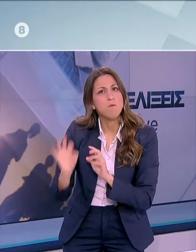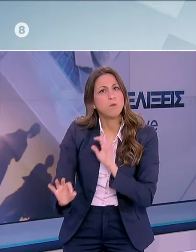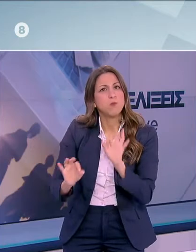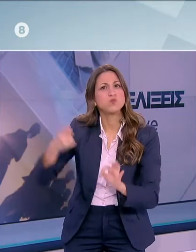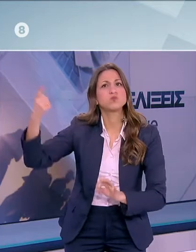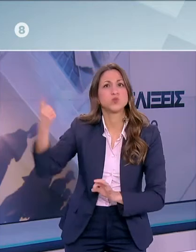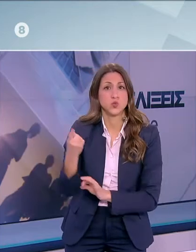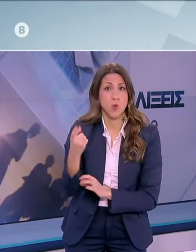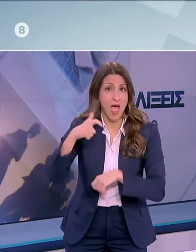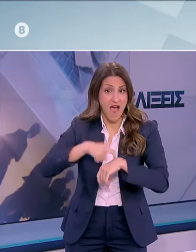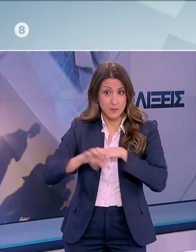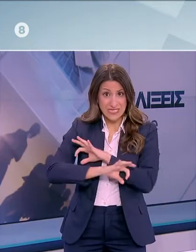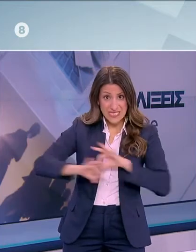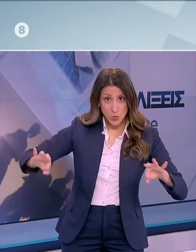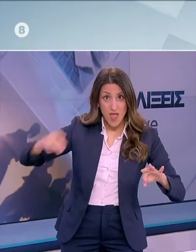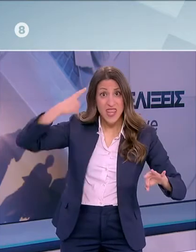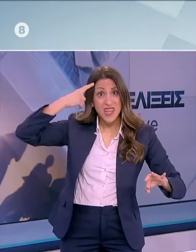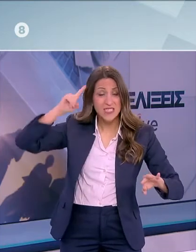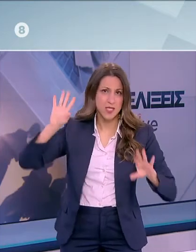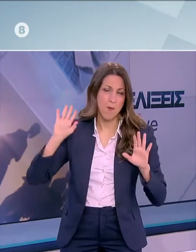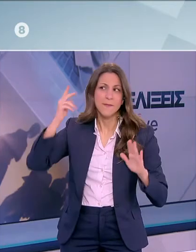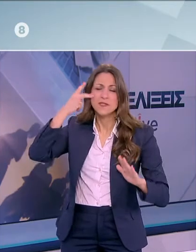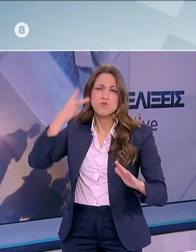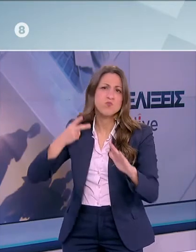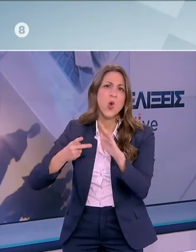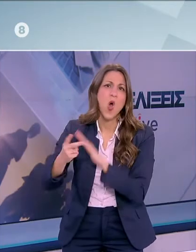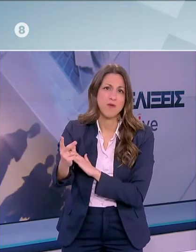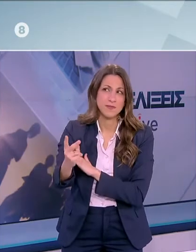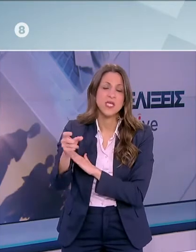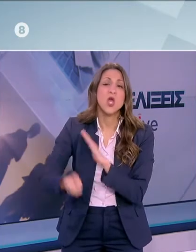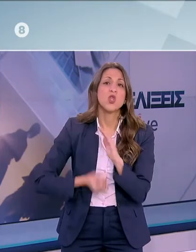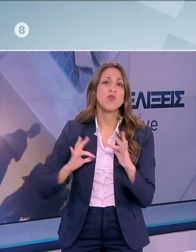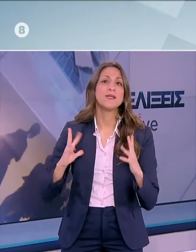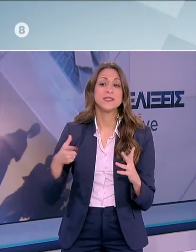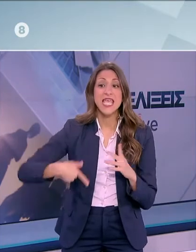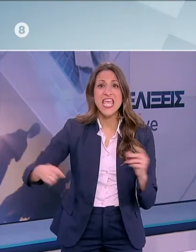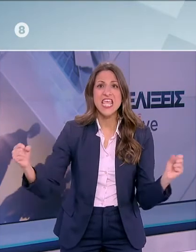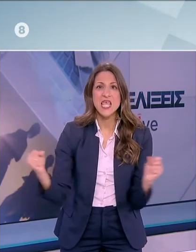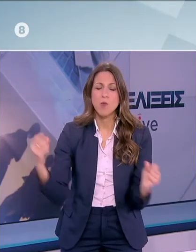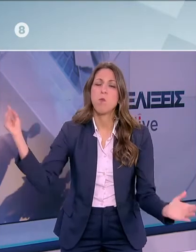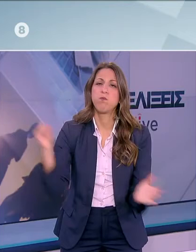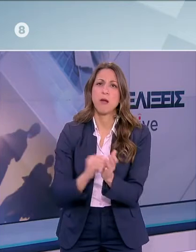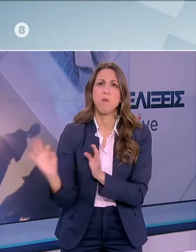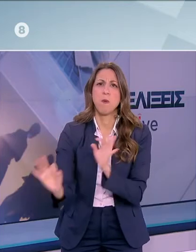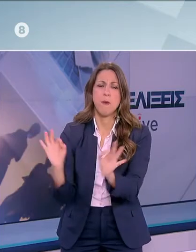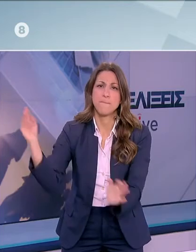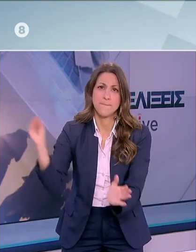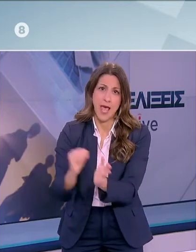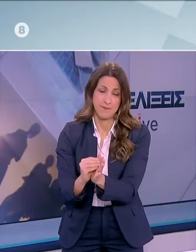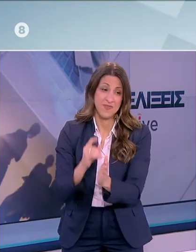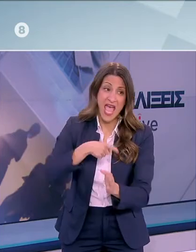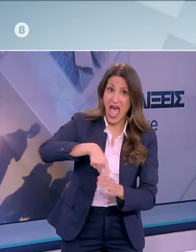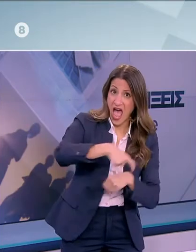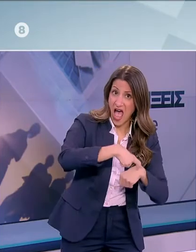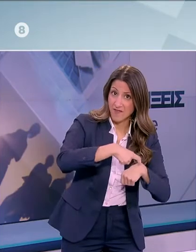είναι εκτιμήσεις. Το μοντέλο εκτιμά πως θα υπάρχουν νέα επιδημικά κύματα του ιού τους επόμενους χειμώνες, μετά το αρχικό σοβαρό κύμα που έχουν